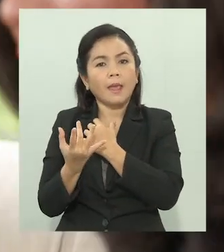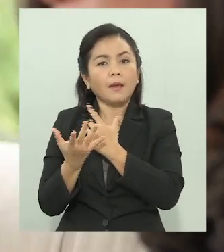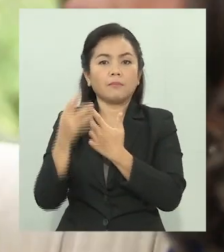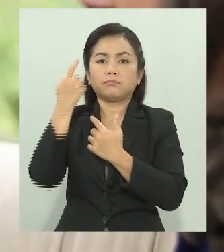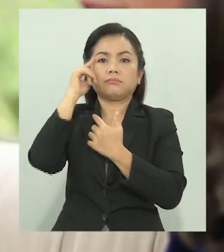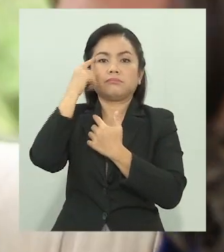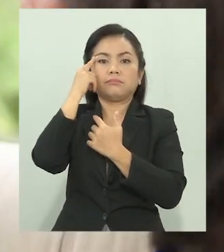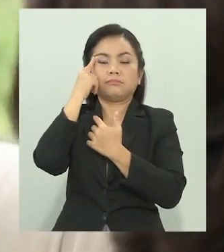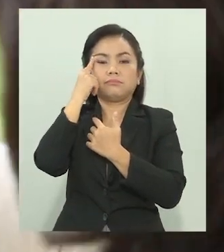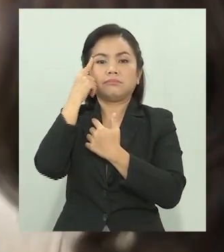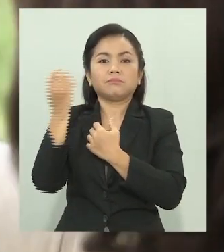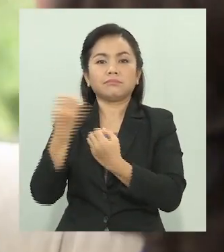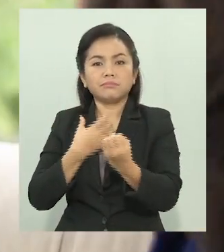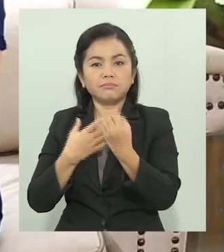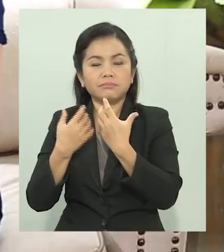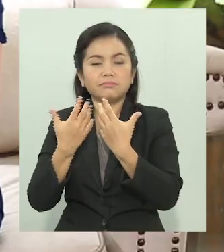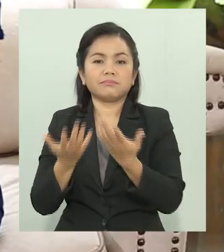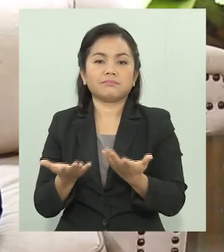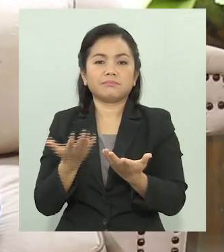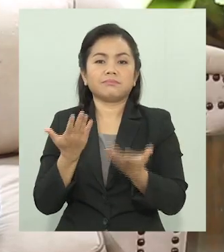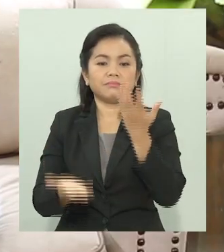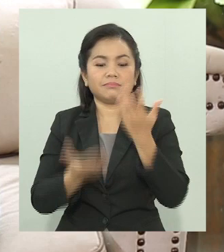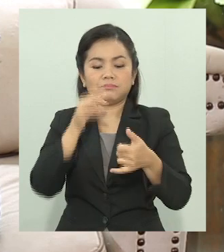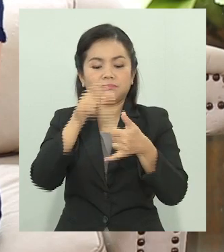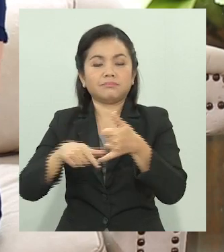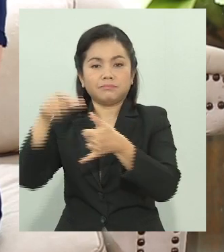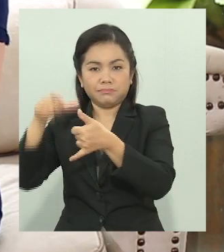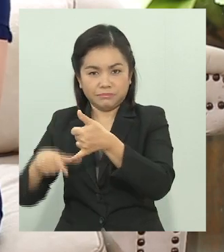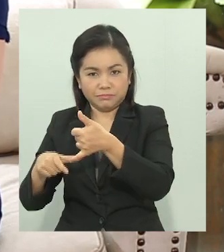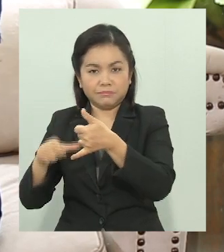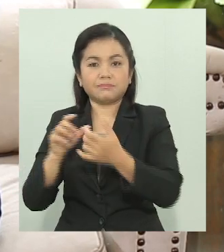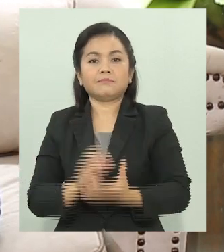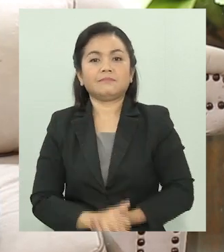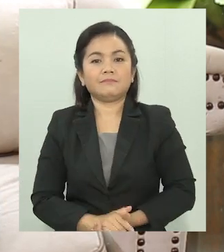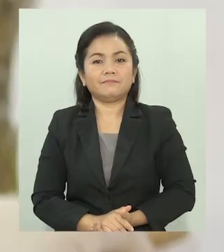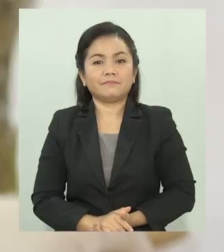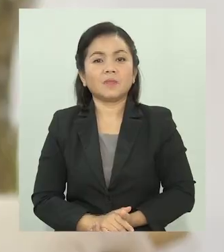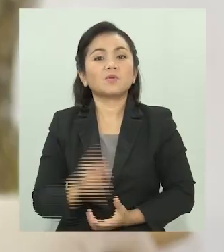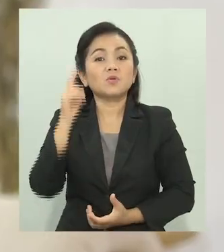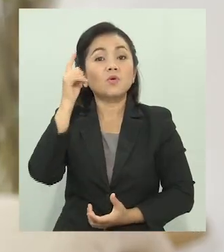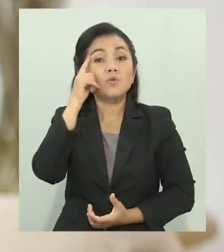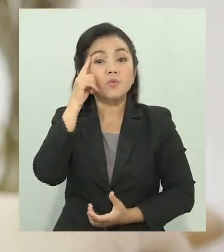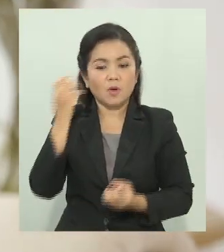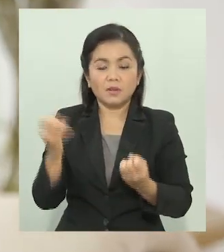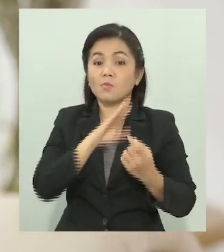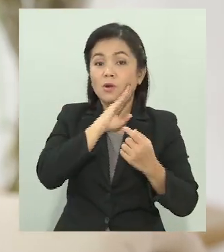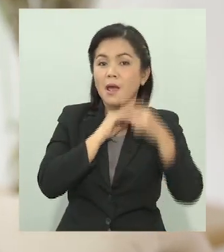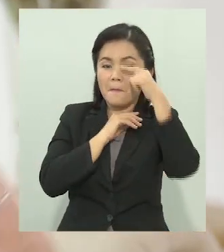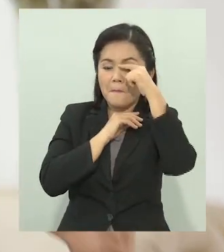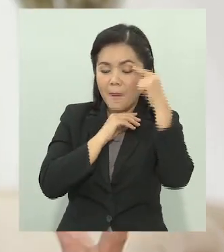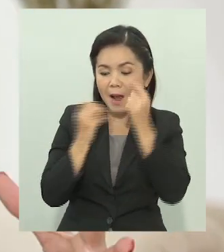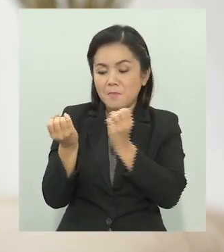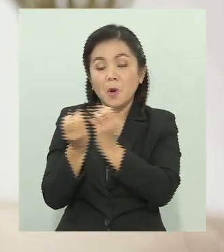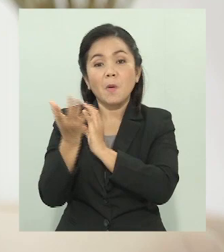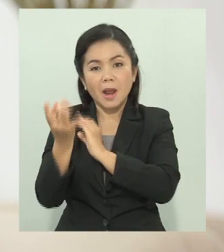นเรา หรือมีคนฝ่าไฟแดงหรือเปล่า อะไรอย่างนั้น เพราะฉะนั้นก็คือต้องเข้าใจปัจจัยความเสี่ยงว่ามันจะเกิดขึ้นได้